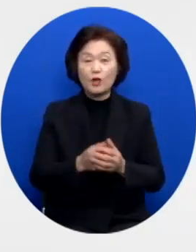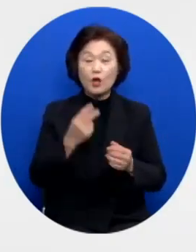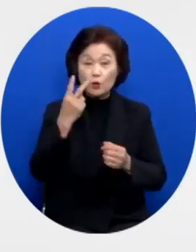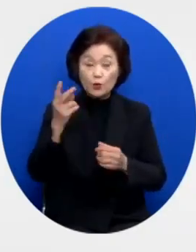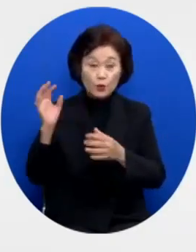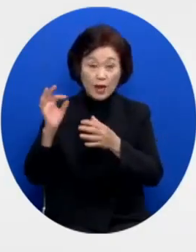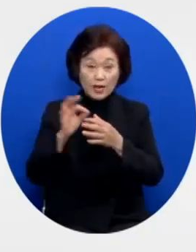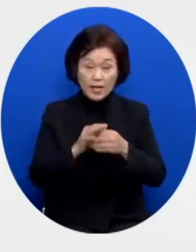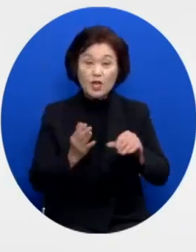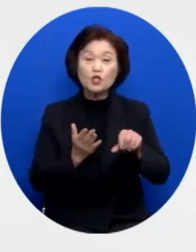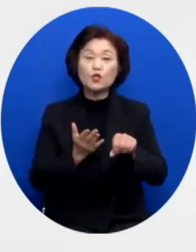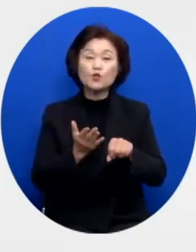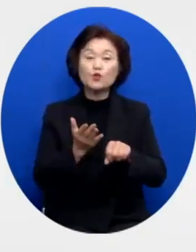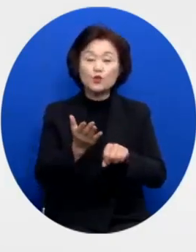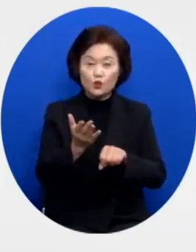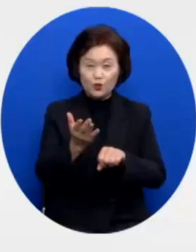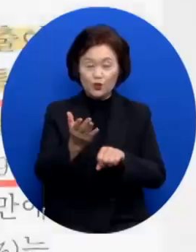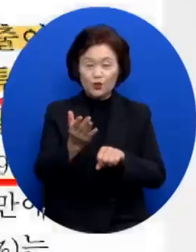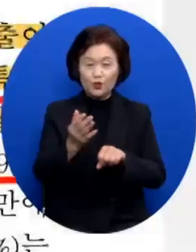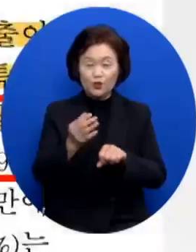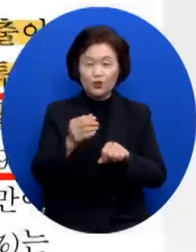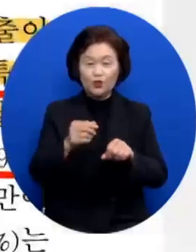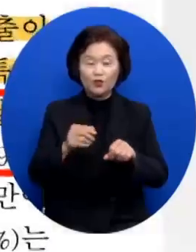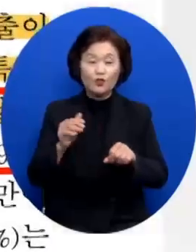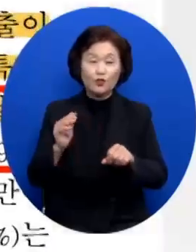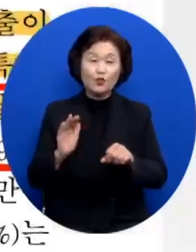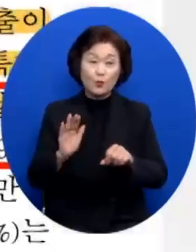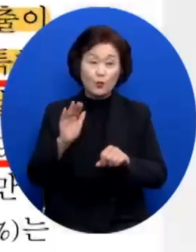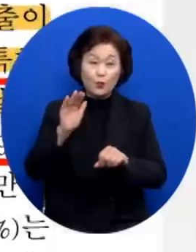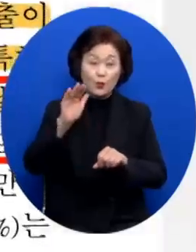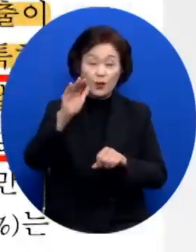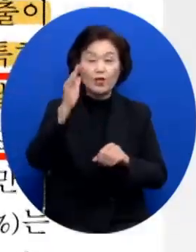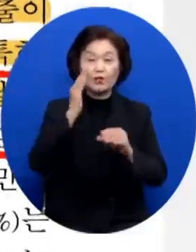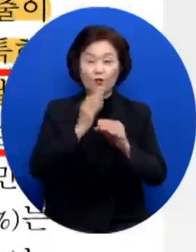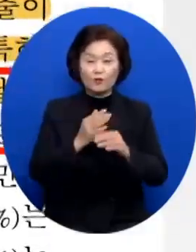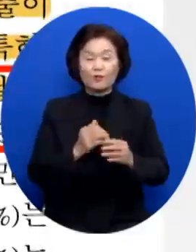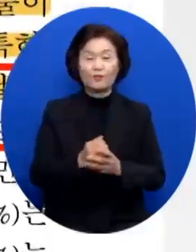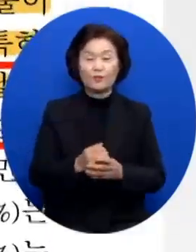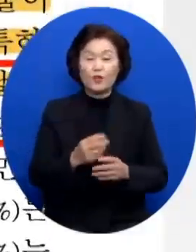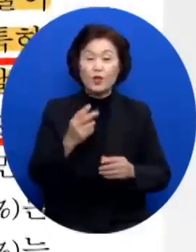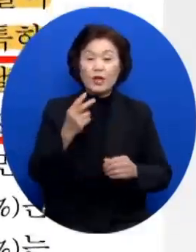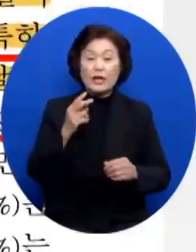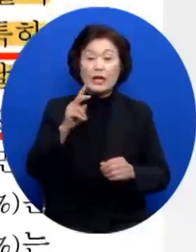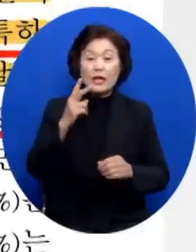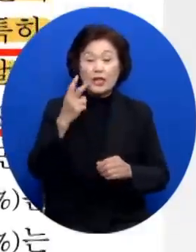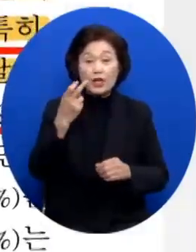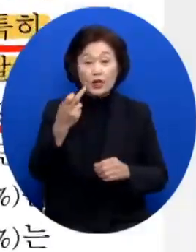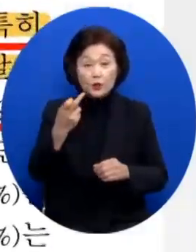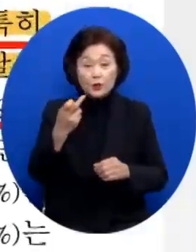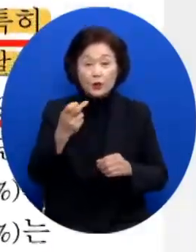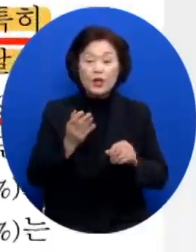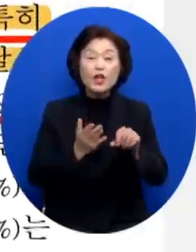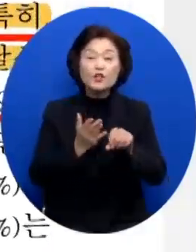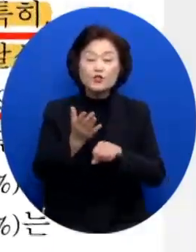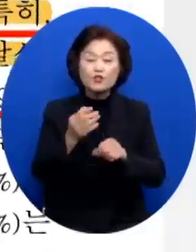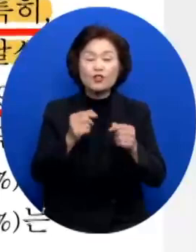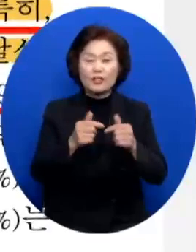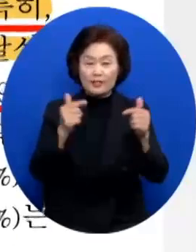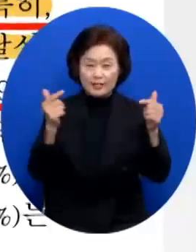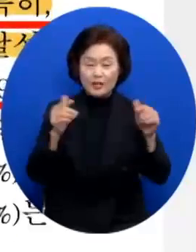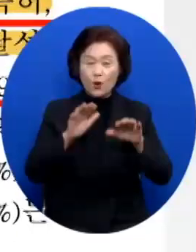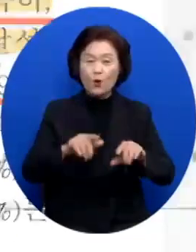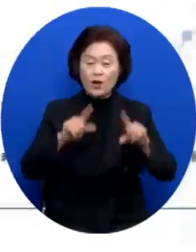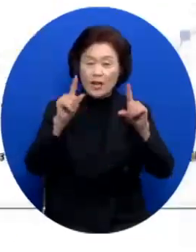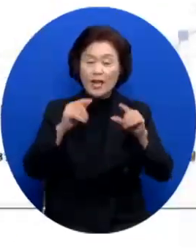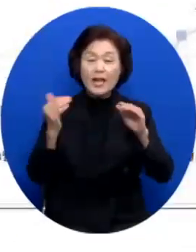연속 수출 상승 흐름을 이어갔습니다. 15개 주력 수출 품목 가운데 12개 수출 품목이 증가해 올해